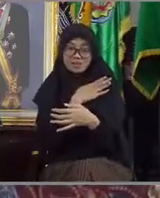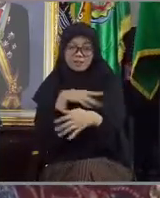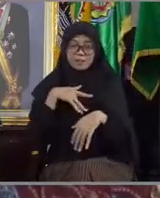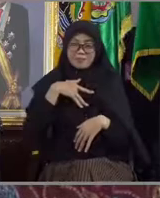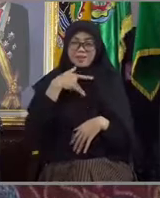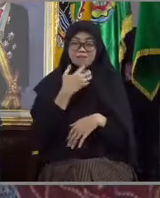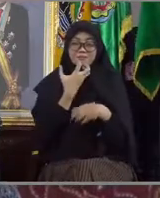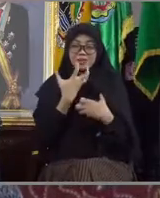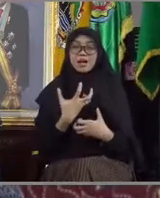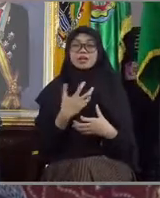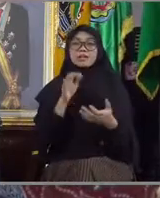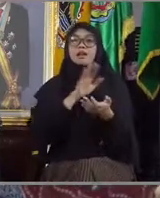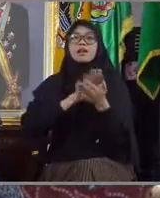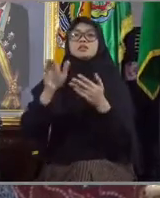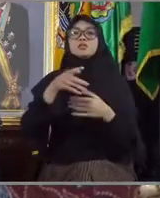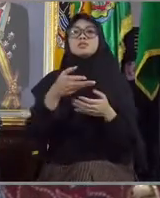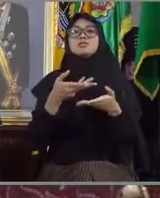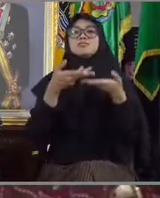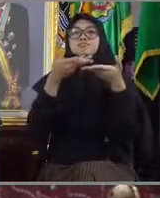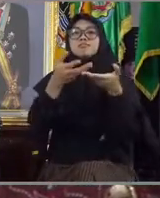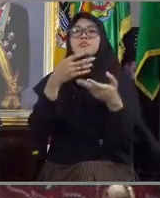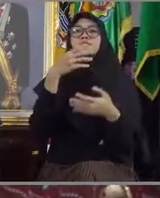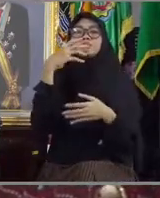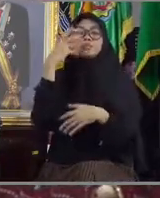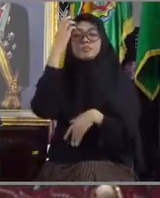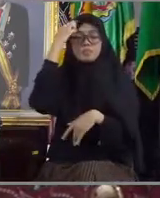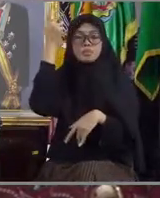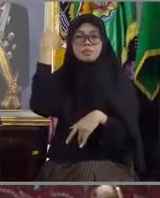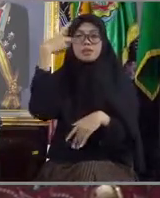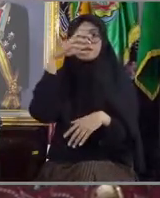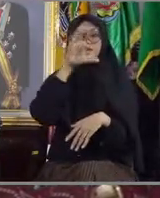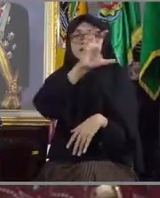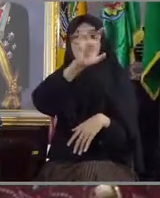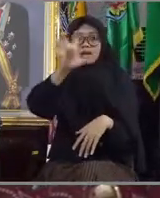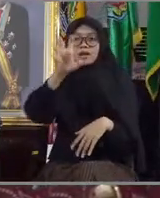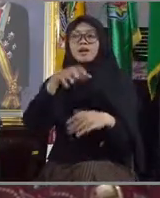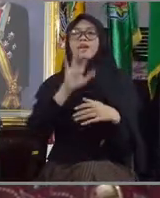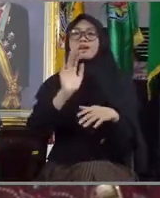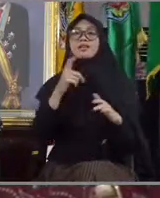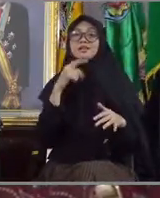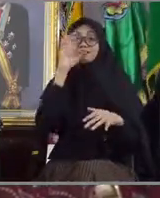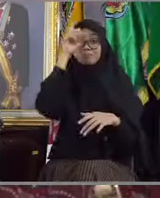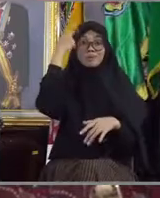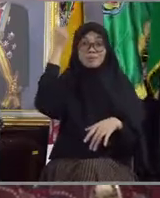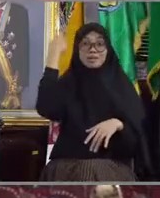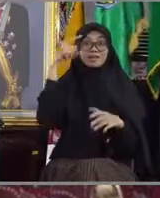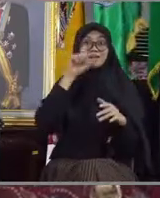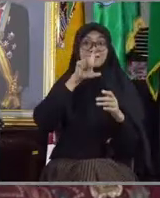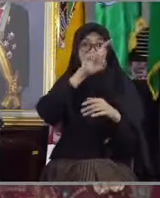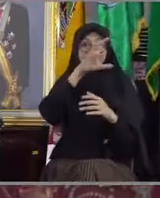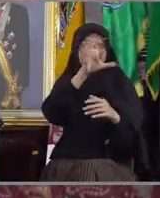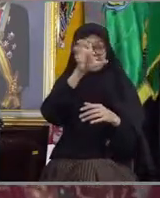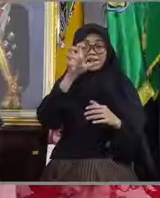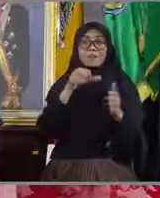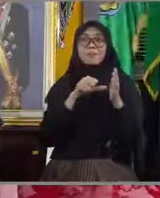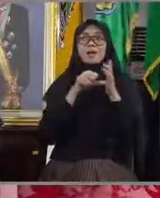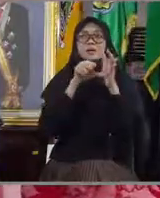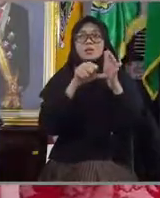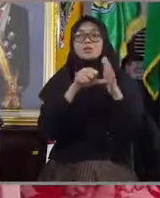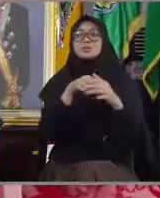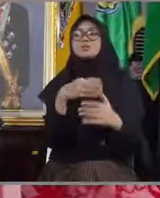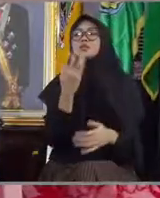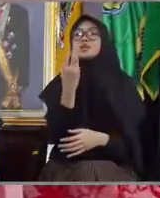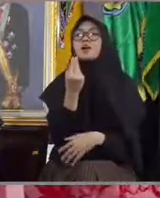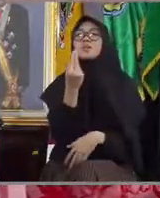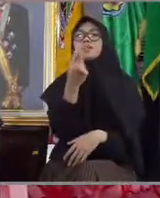urusan dengan kami. Kami akan bantu. Oke, siap Bapak. Oke ya, siap ya. Siap. Kapan usulannya itu mau jenengan